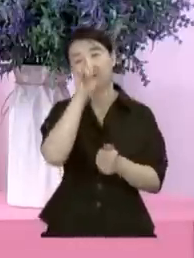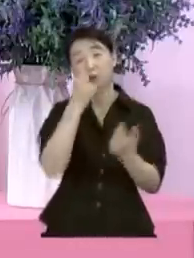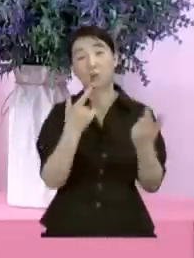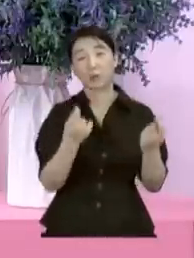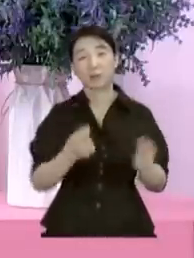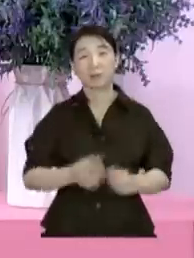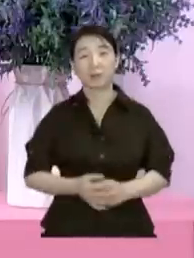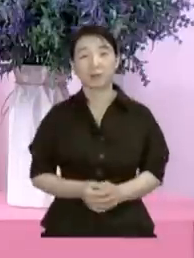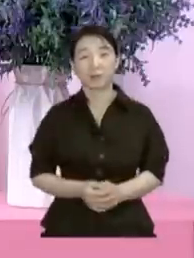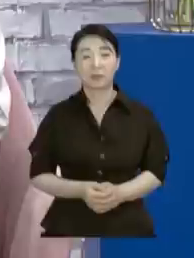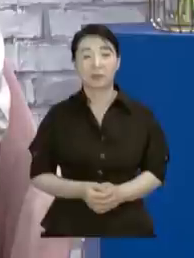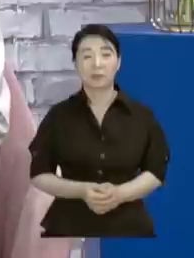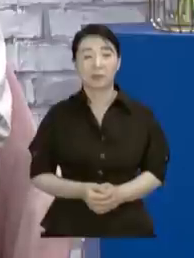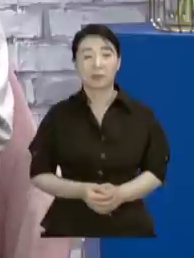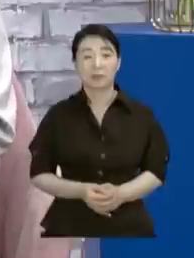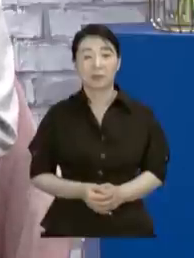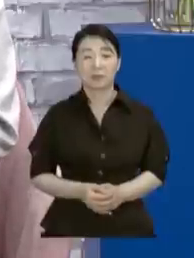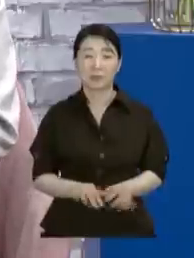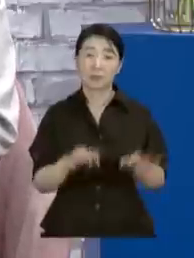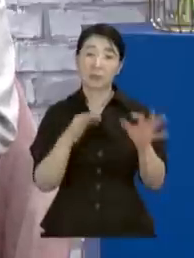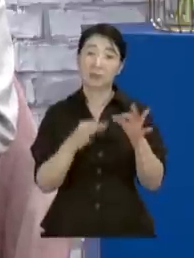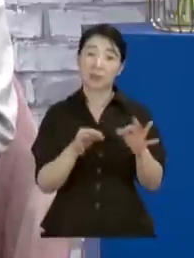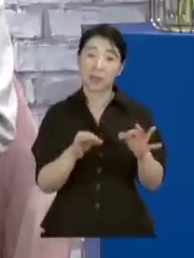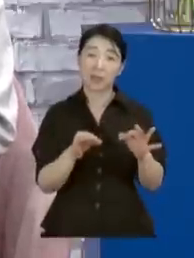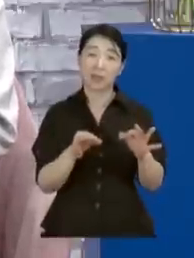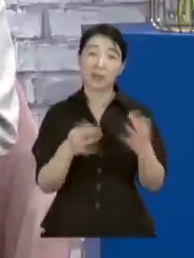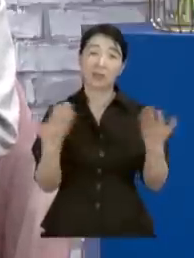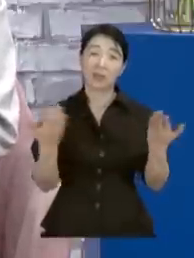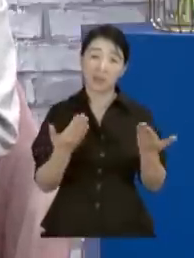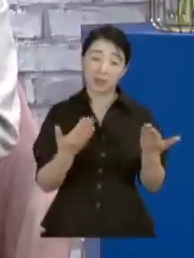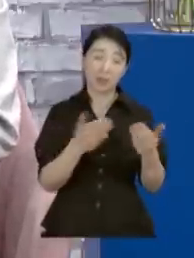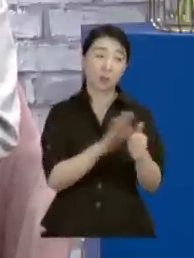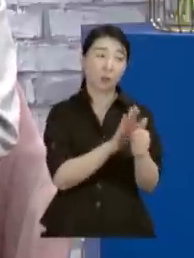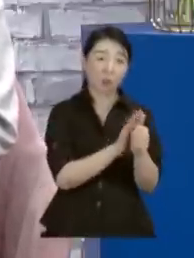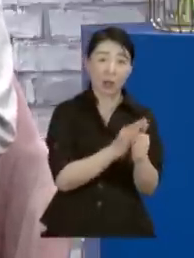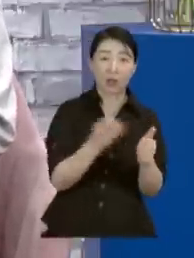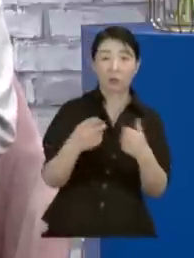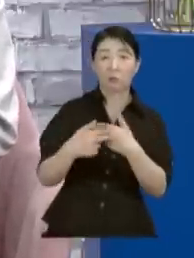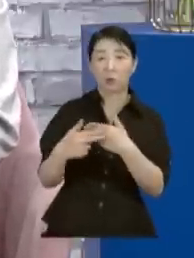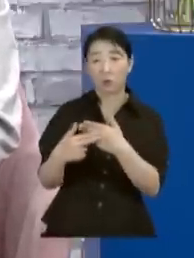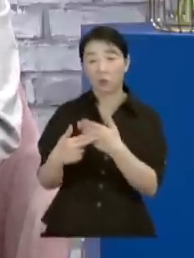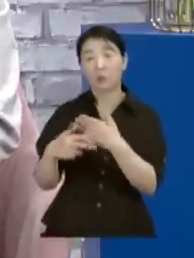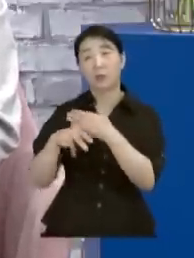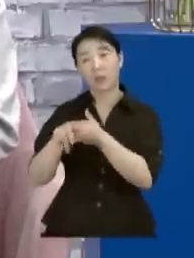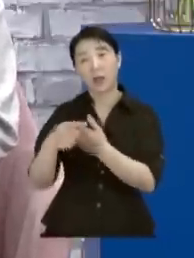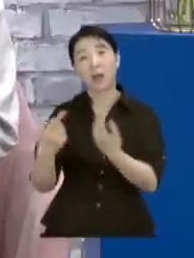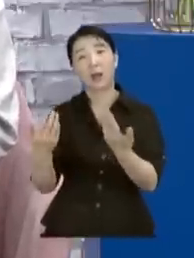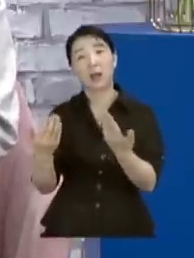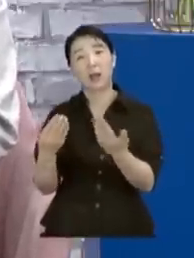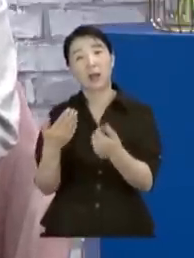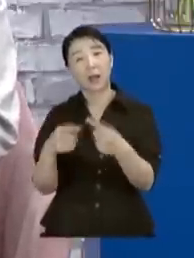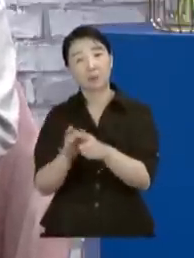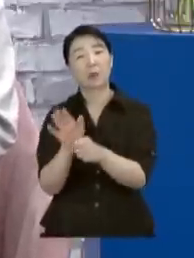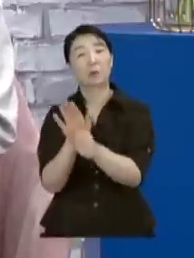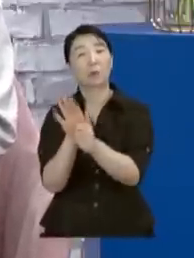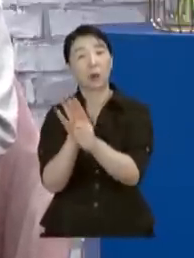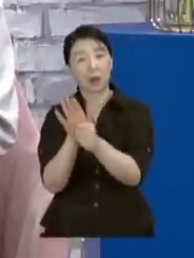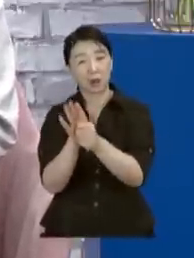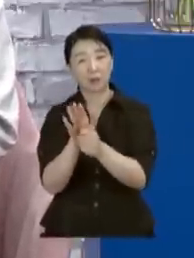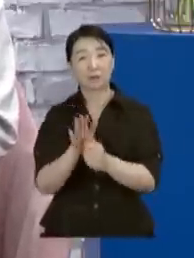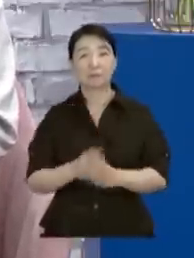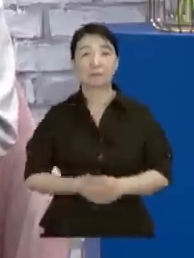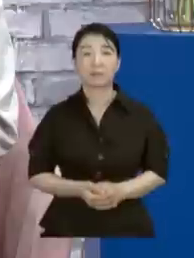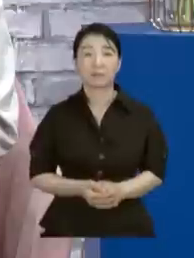예. 아까도 얘기했지만은 은행 가서 은행 업무 보는 거, 예. 그 다음에 병원 가서 병원 어떻게 진료 시작하고 하는